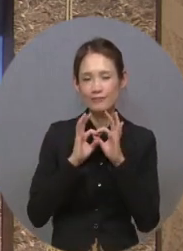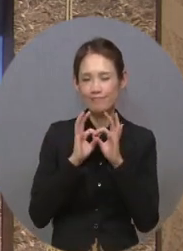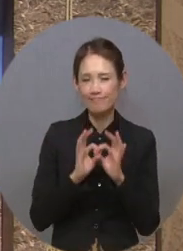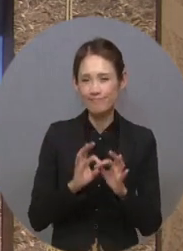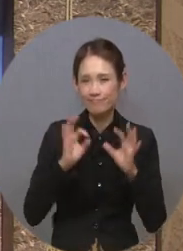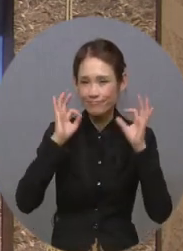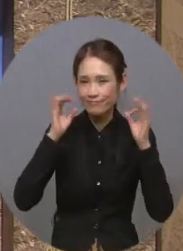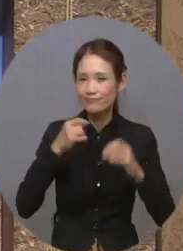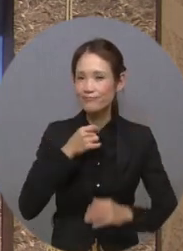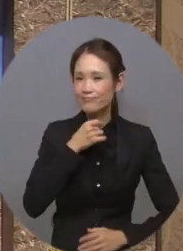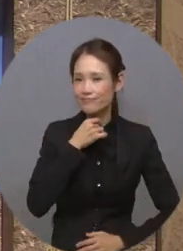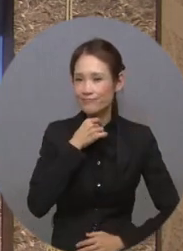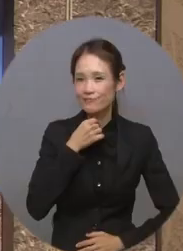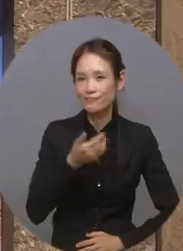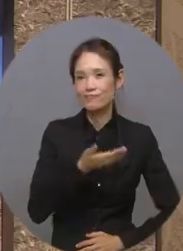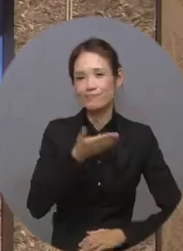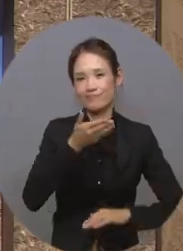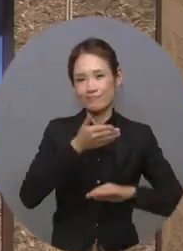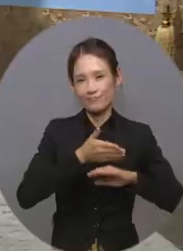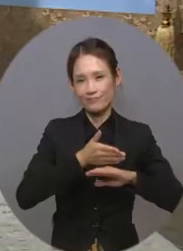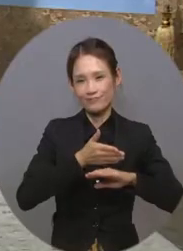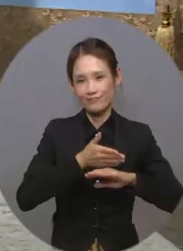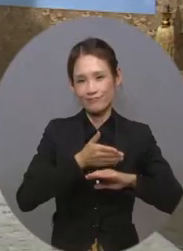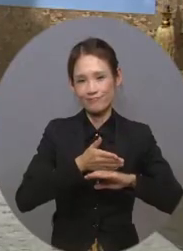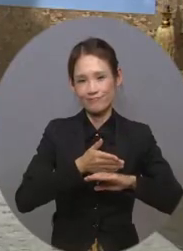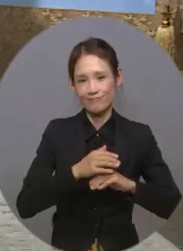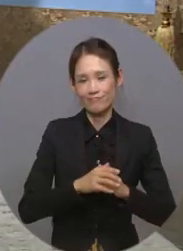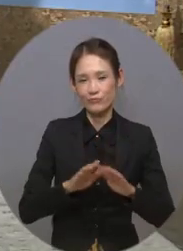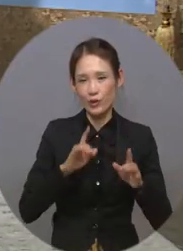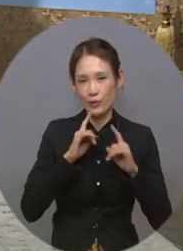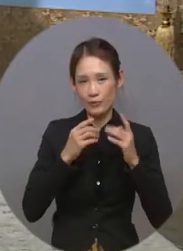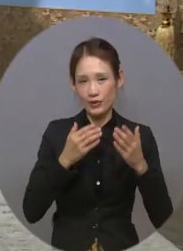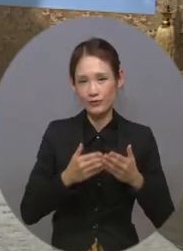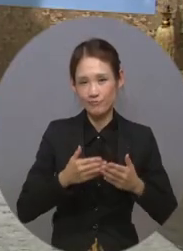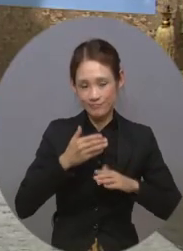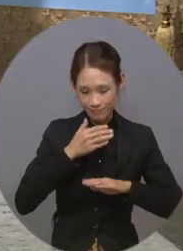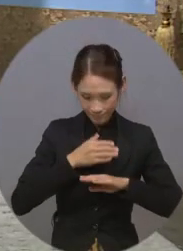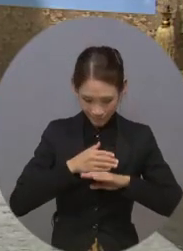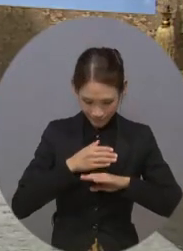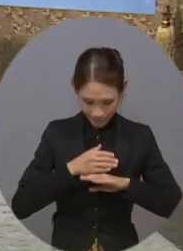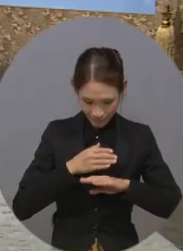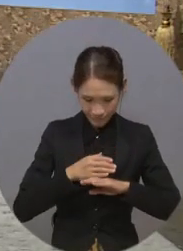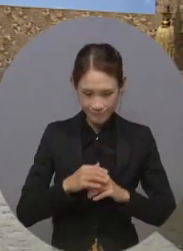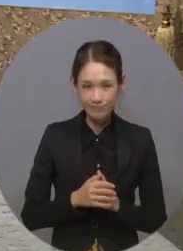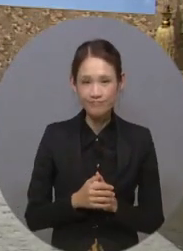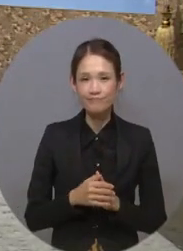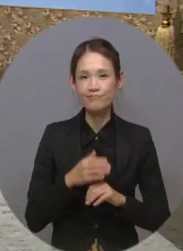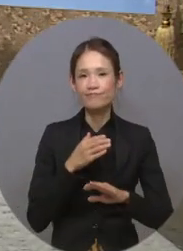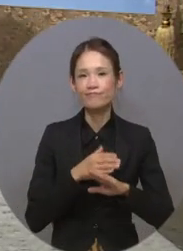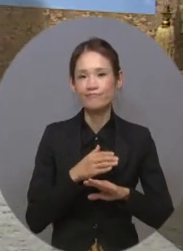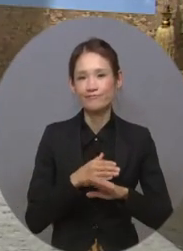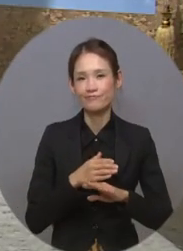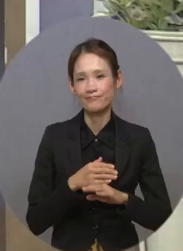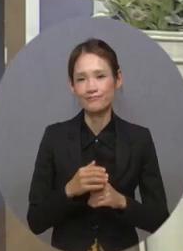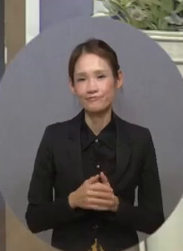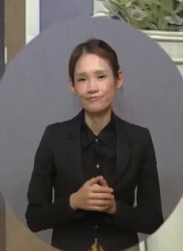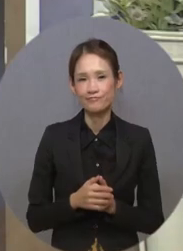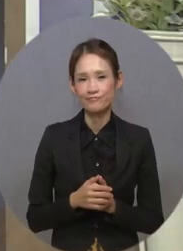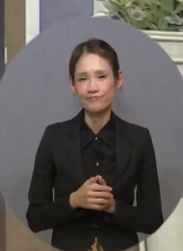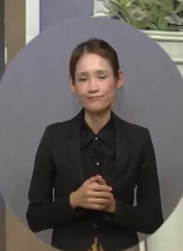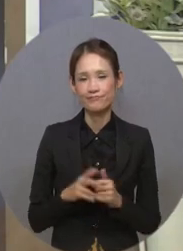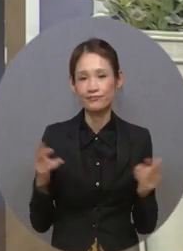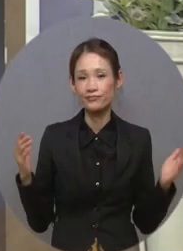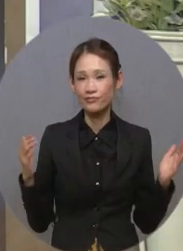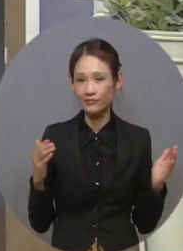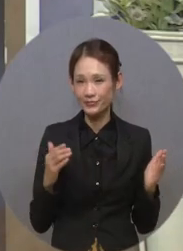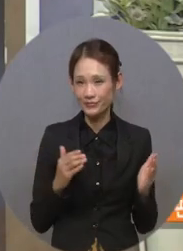노력하고 싶습니다. 여러분 감사했습니다. 네, 오늘 말씀 감사합니다. 네, 감사합니다. 네,